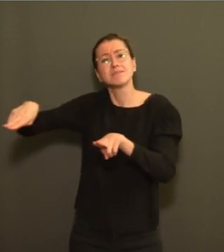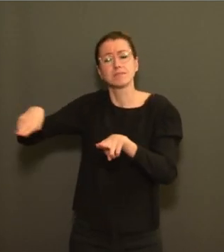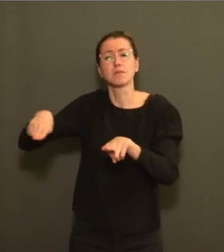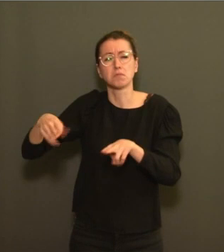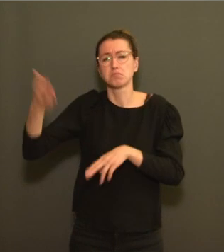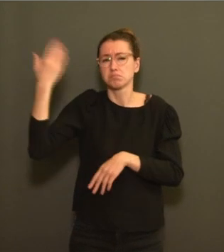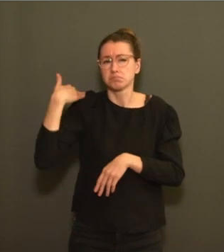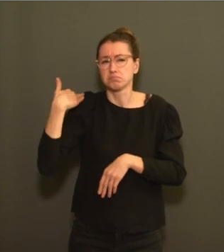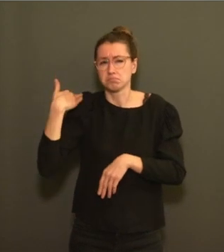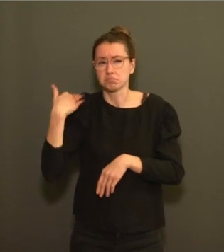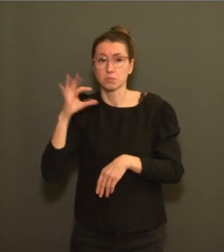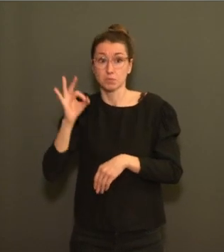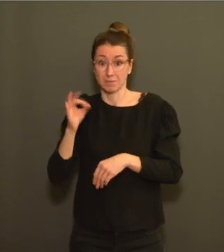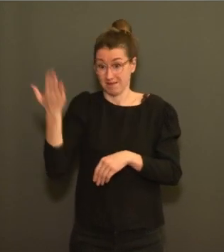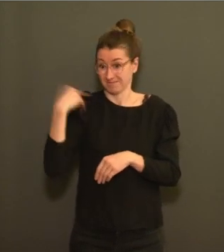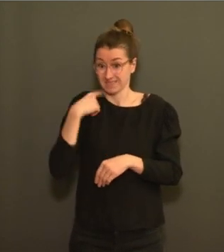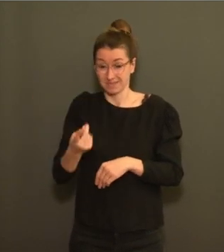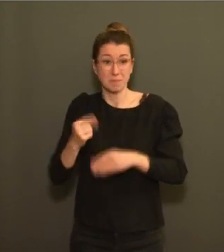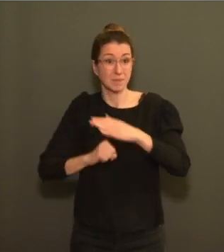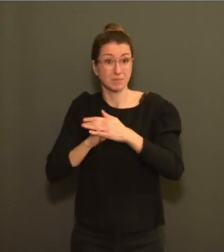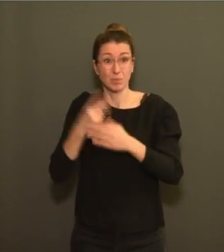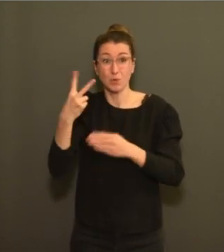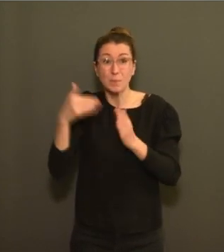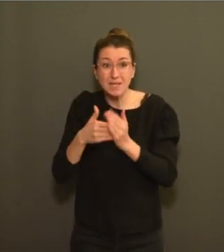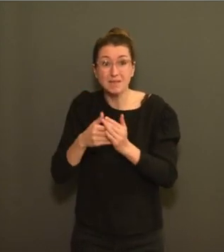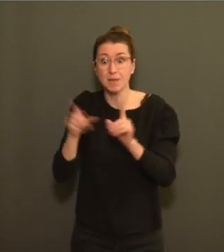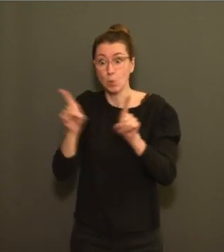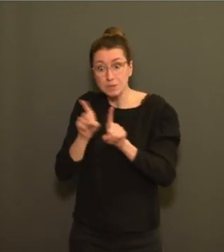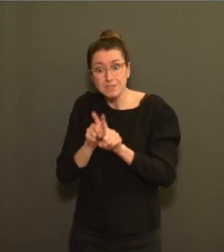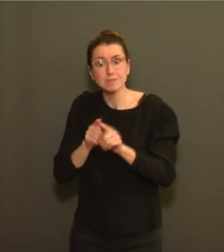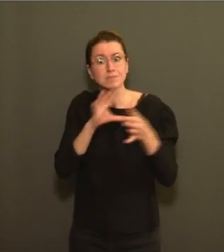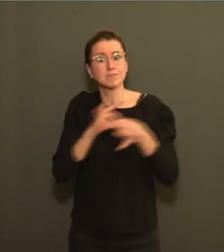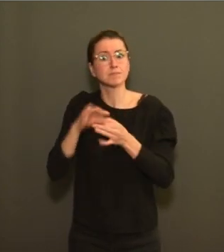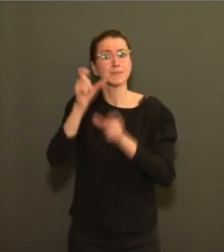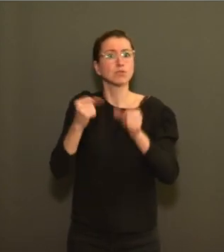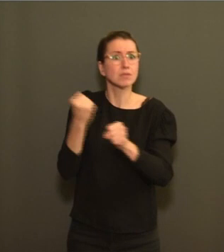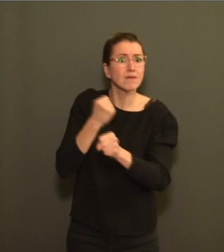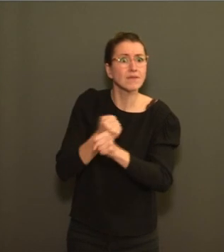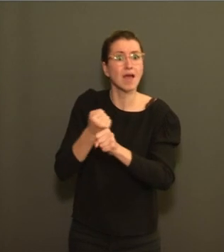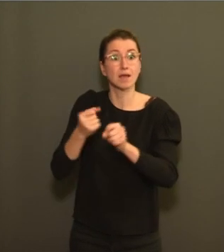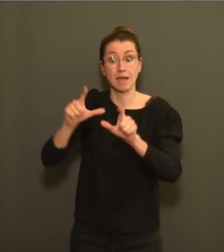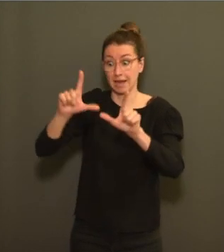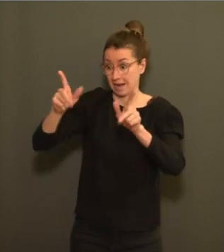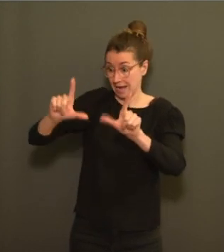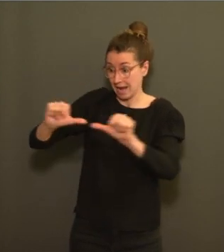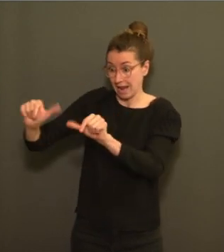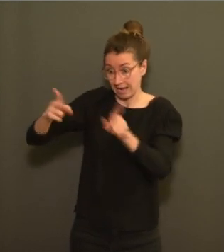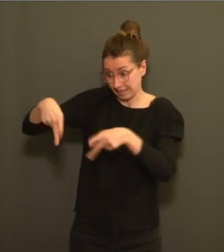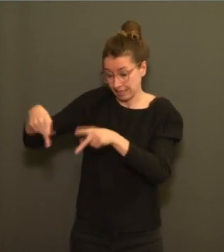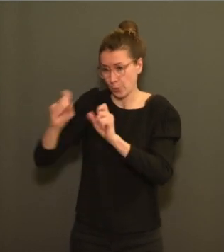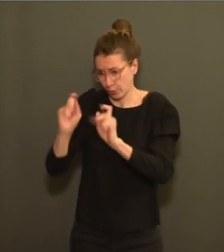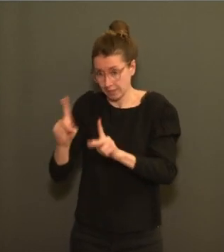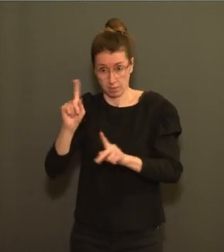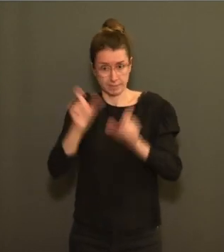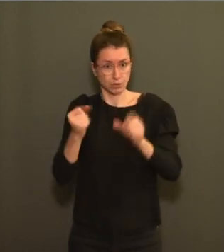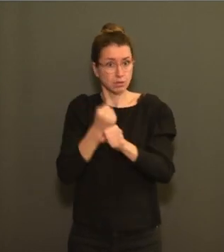aussi surtout le personnel qui se trouve autour de ces lits. Vous en avez entendu parler à la télévision, à la radio, dans